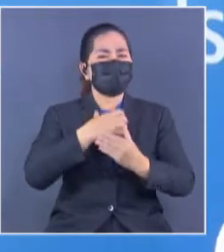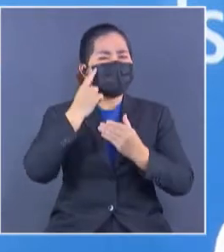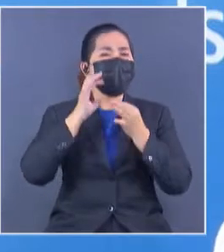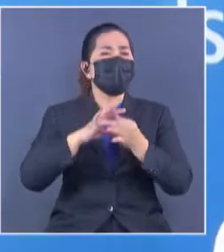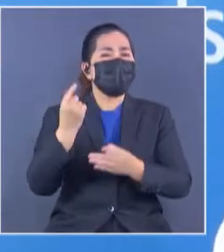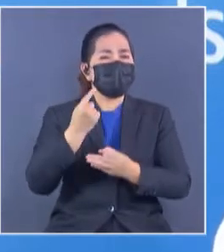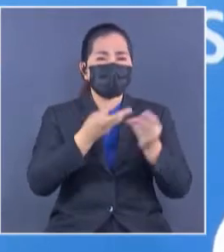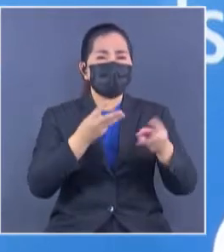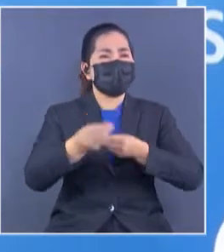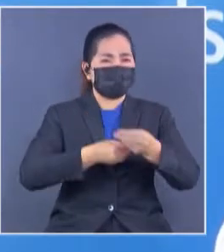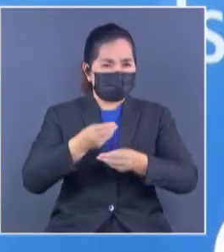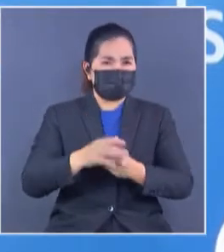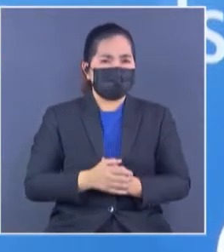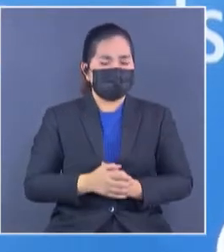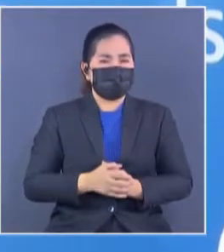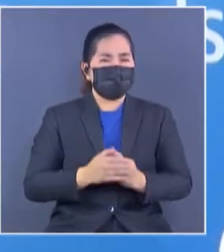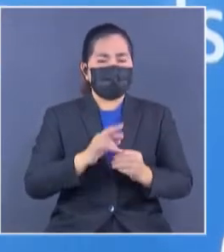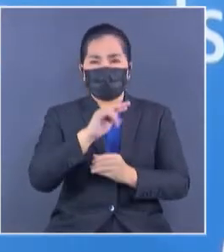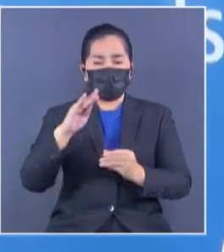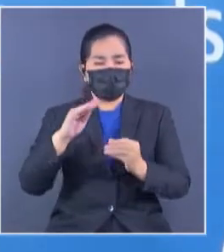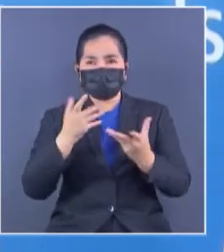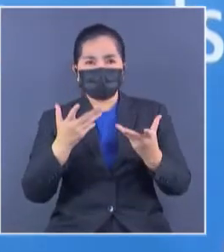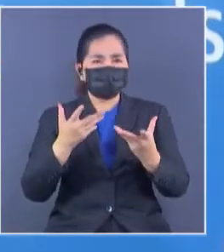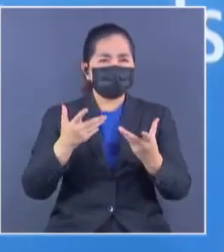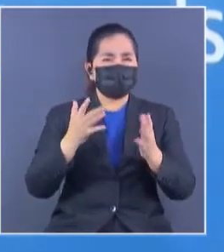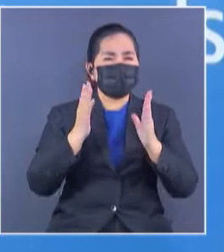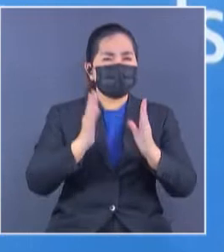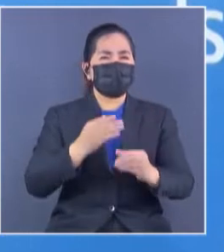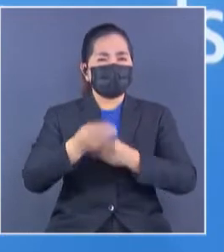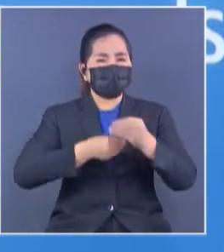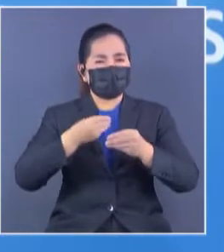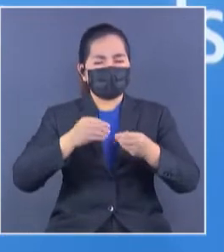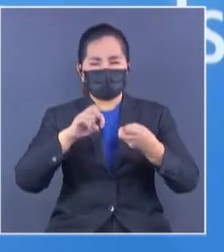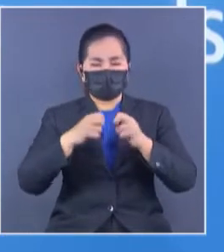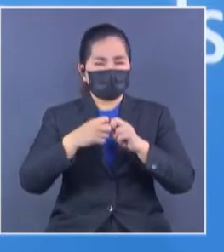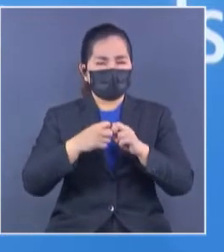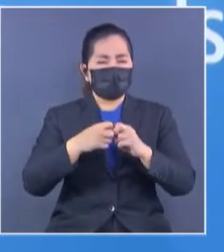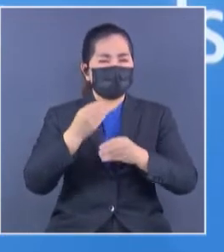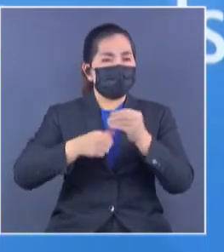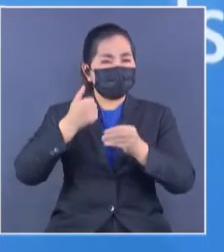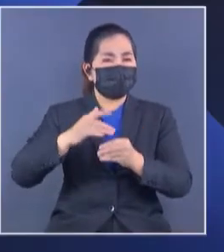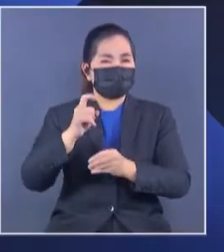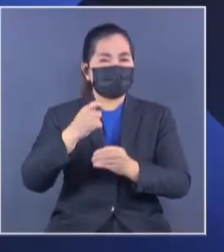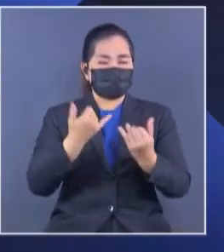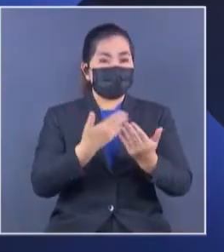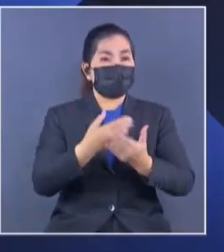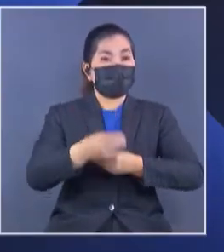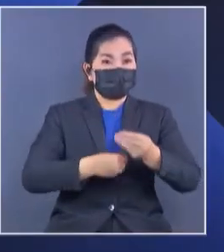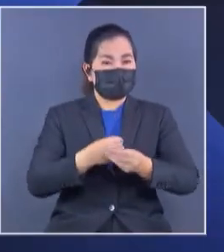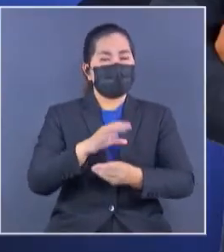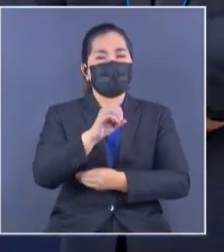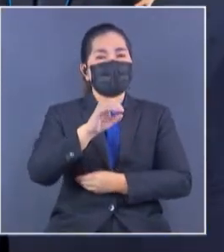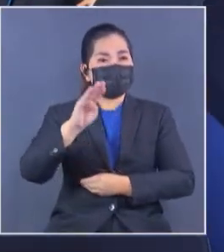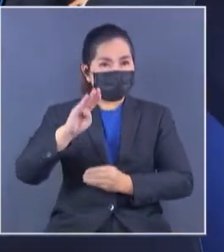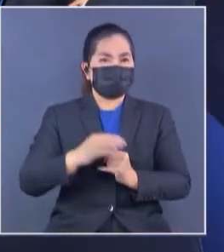เรื่องของการขายเรื่องคนขายจะหลุดออกจากระบบเนี่ยแหละอันนี้เป็นข้อกังวลอยู่แต่เบื้องต้นครับราคาสลากเคาะออกมาแล้ว50